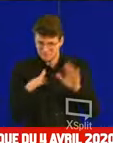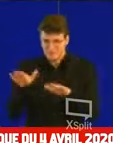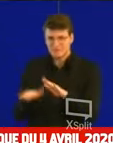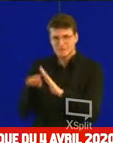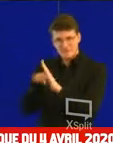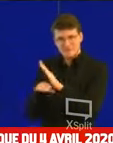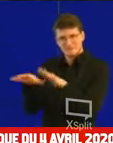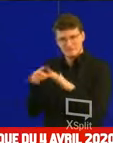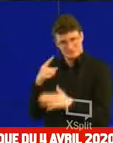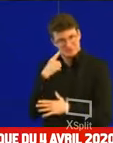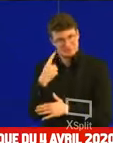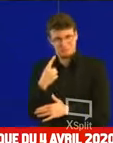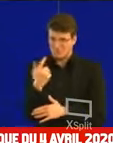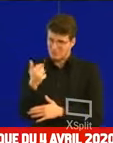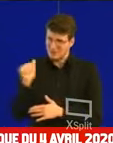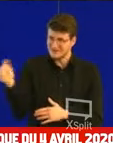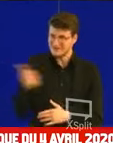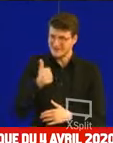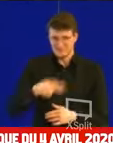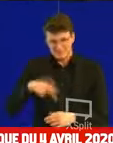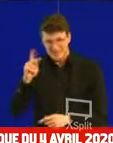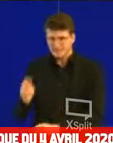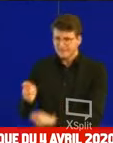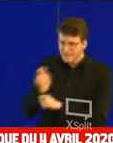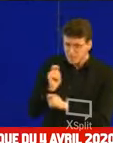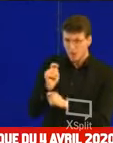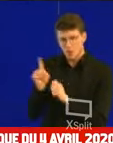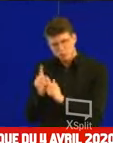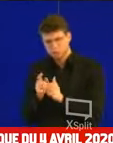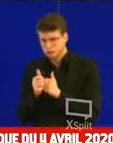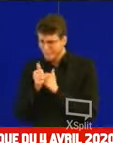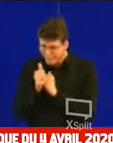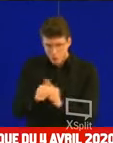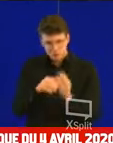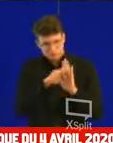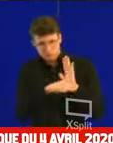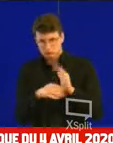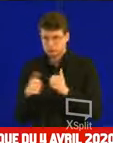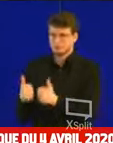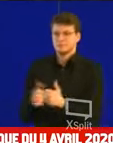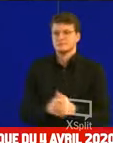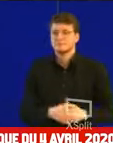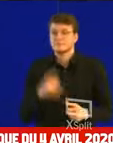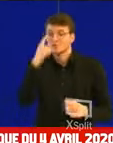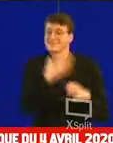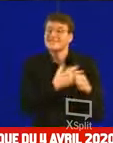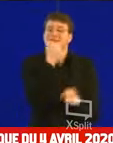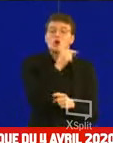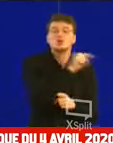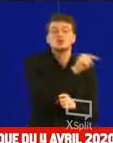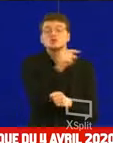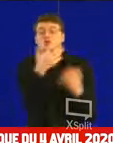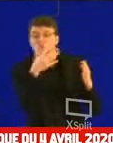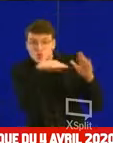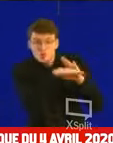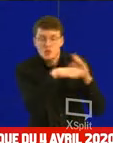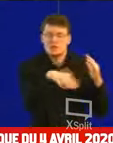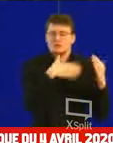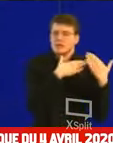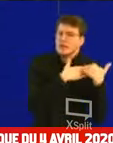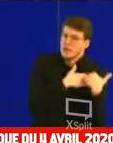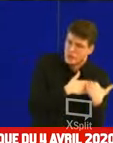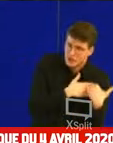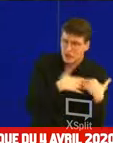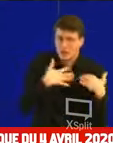l'europe montre en mars par un dentiste d'un